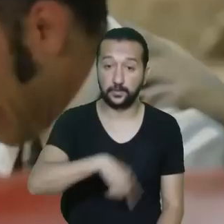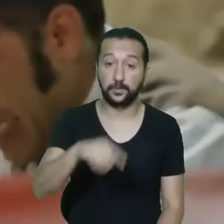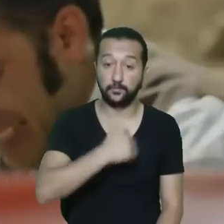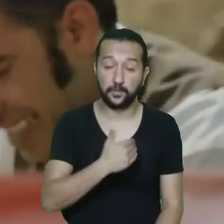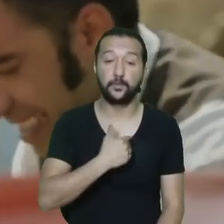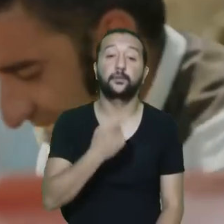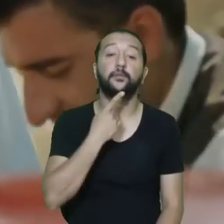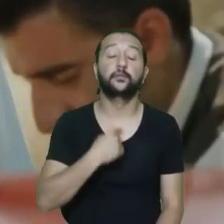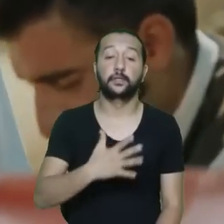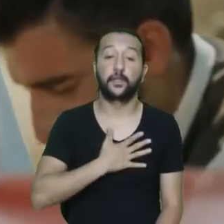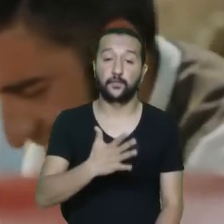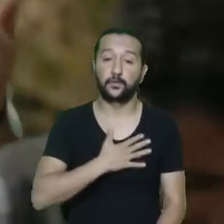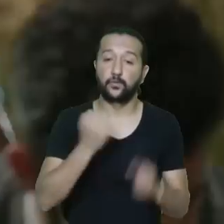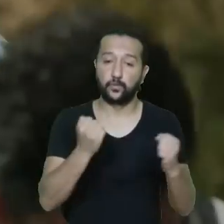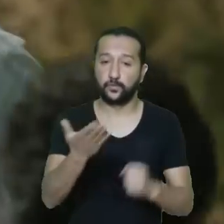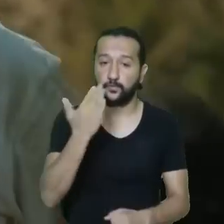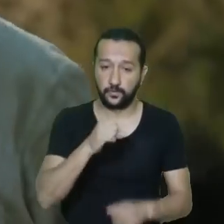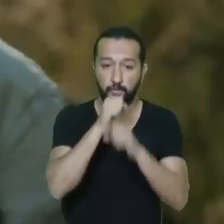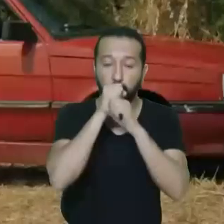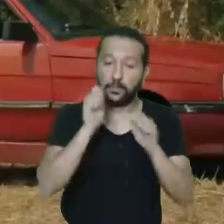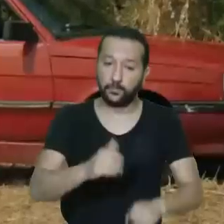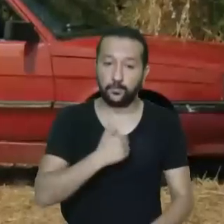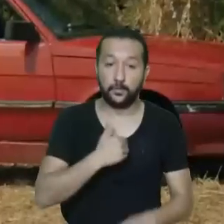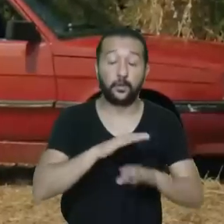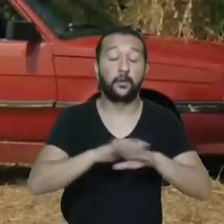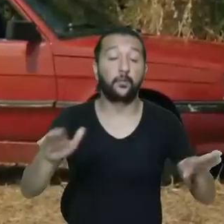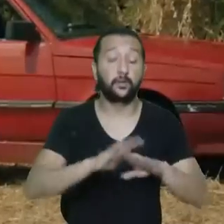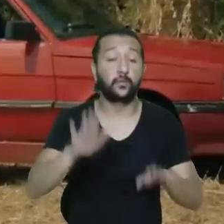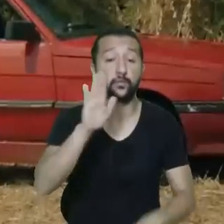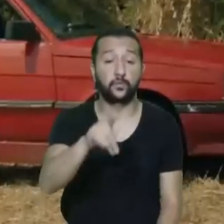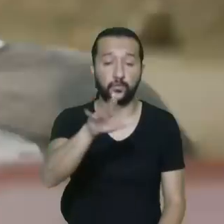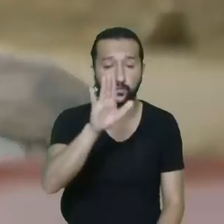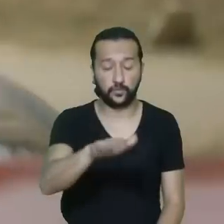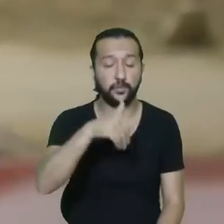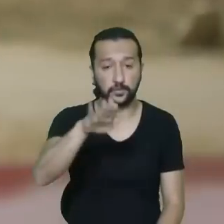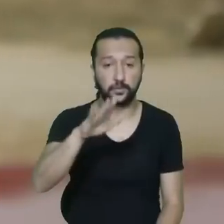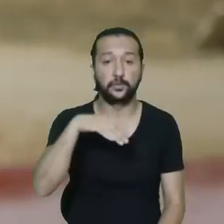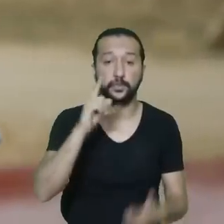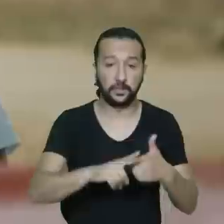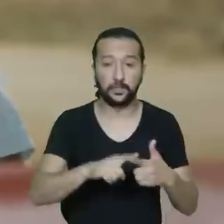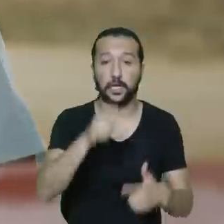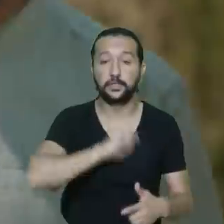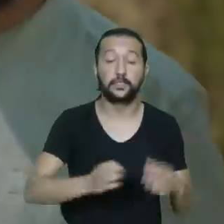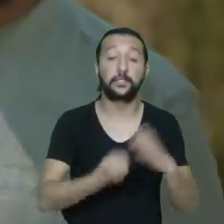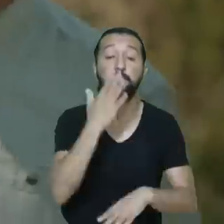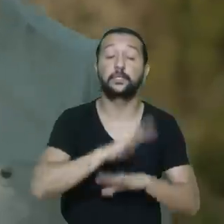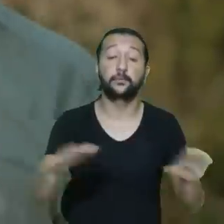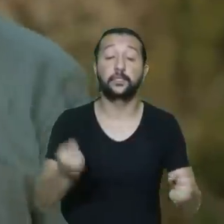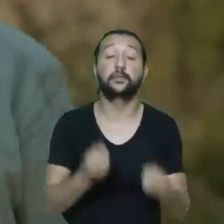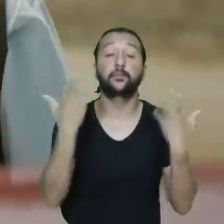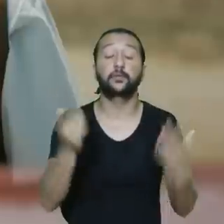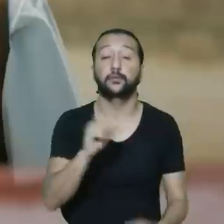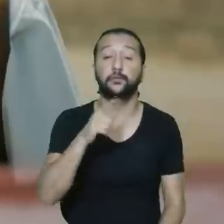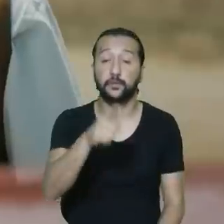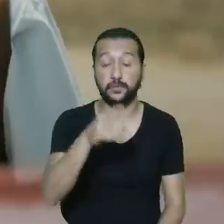benim nefsim kuvvetli de verin azıcık ben çekeyim. Aman arkı dur sen yürü. İkinci bitin yer vakasını kaldırma gücümüz yok